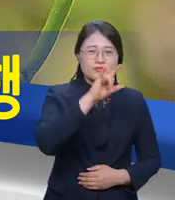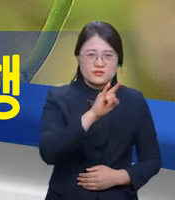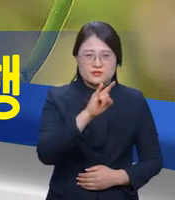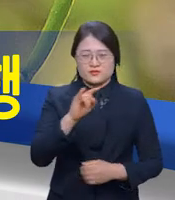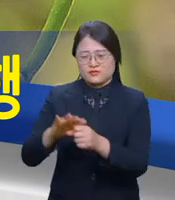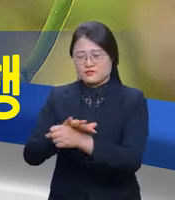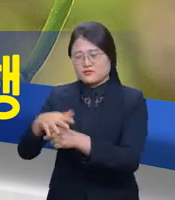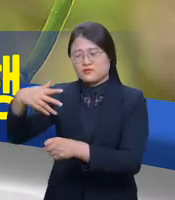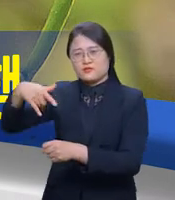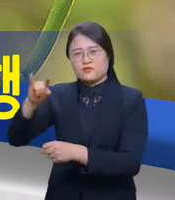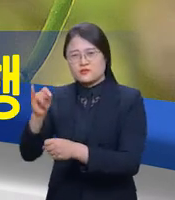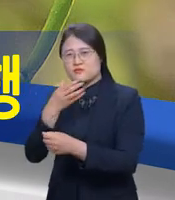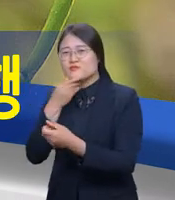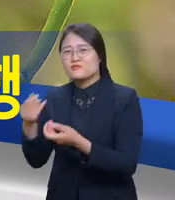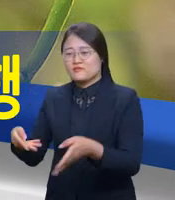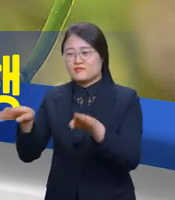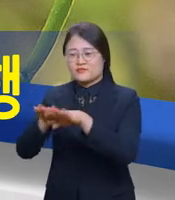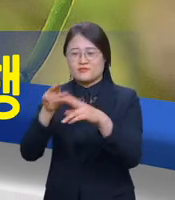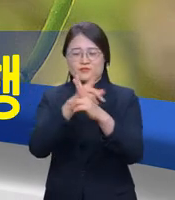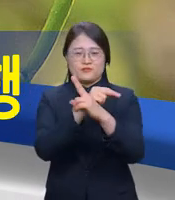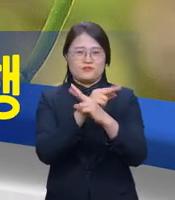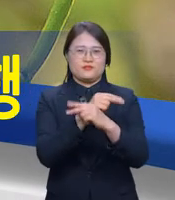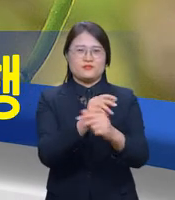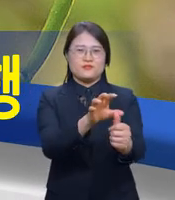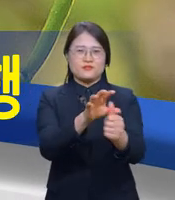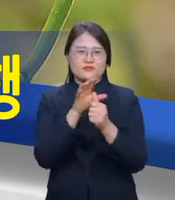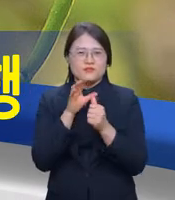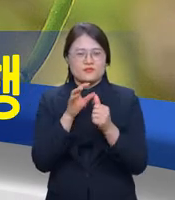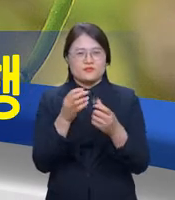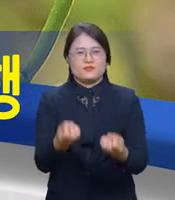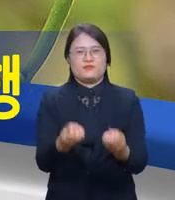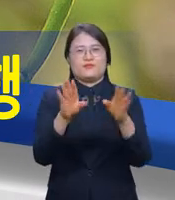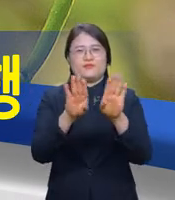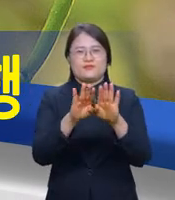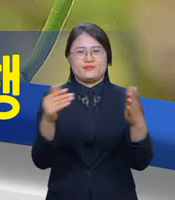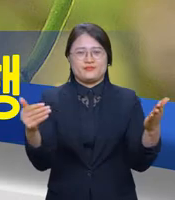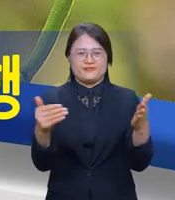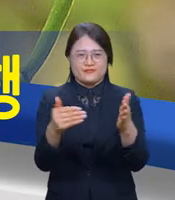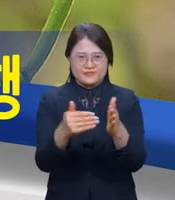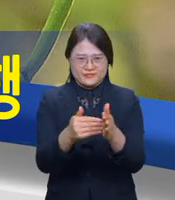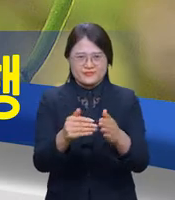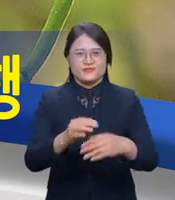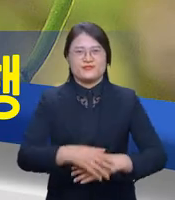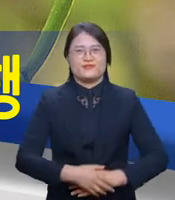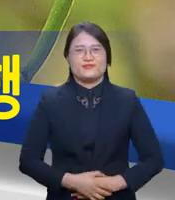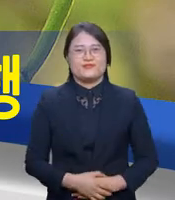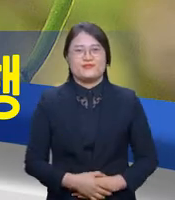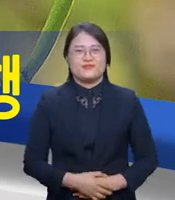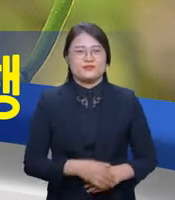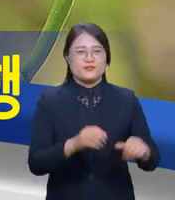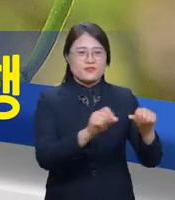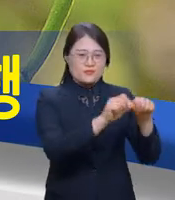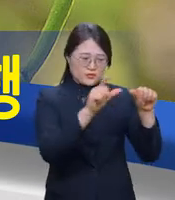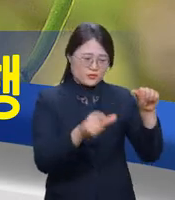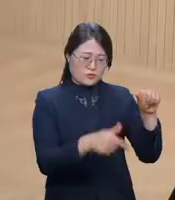시국이니만큼 아름채 사랑채 노인복지관에서 줌 프로그램을 활용한 온택트 어버이날 행사를